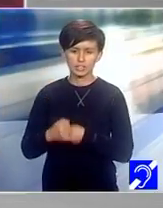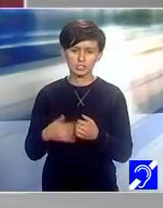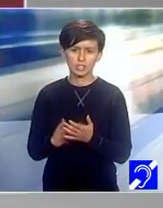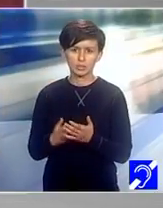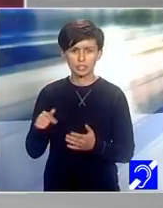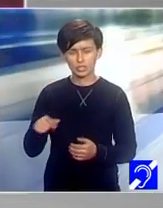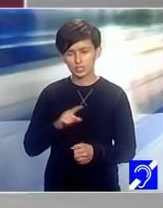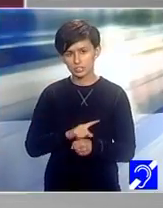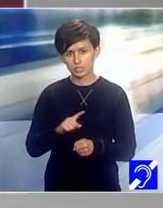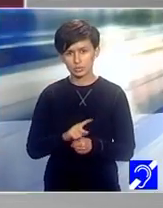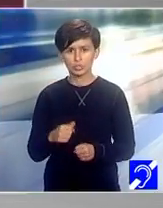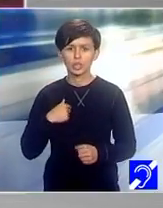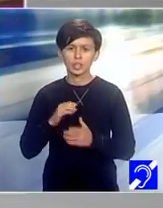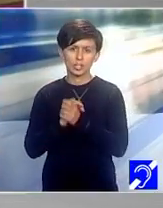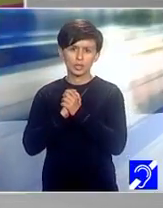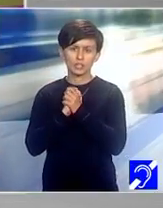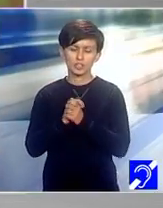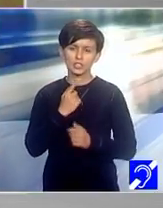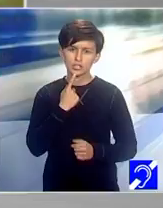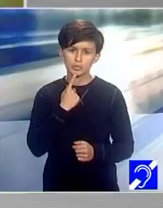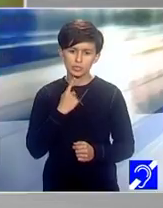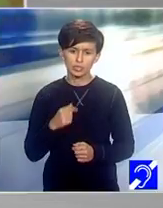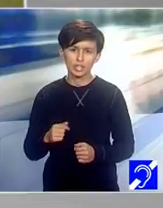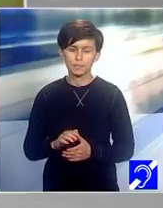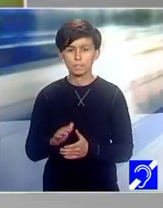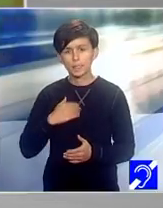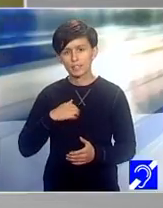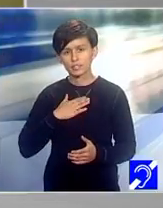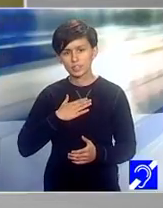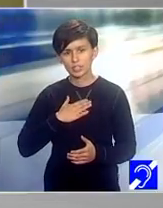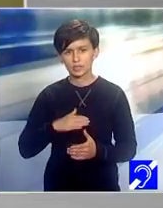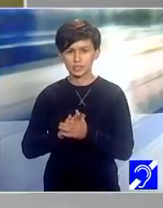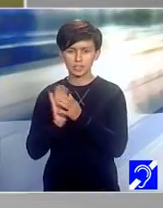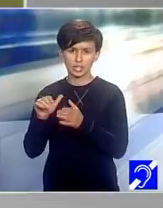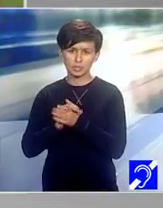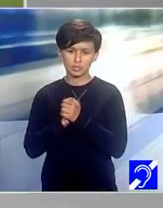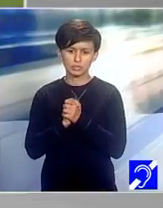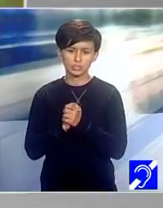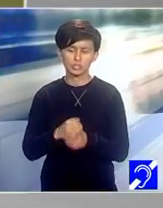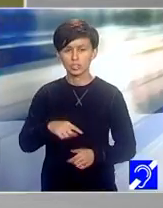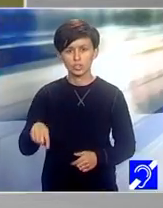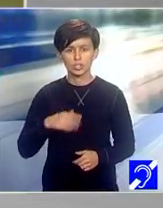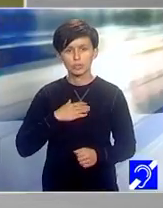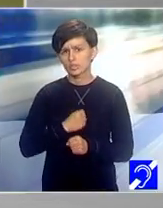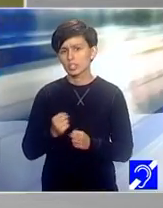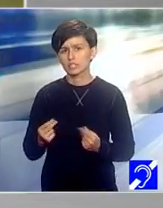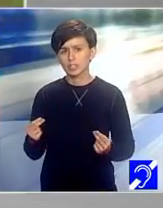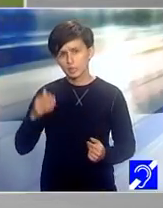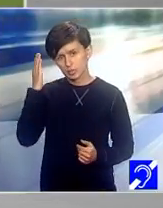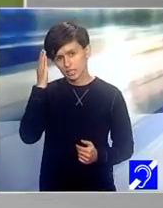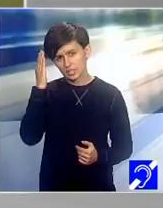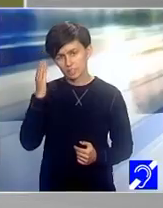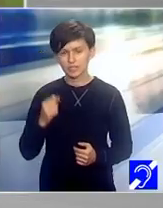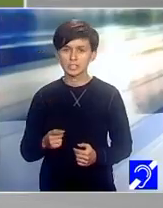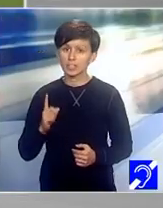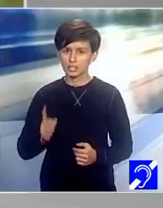lucru. Felicit Timișoara, felicit timișorenii, le doresc succes, dar în același timp și noi am avut foarte multe de învățat.